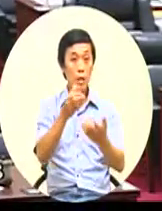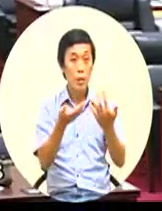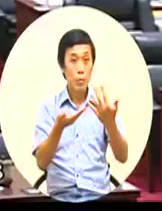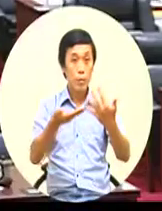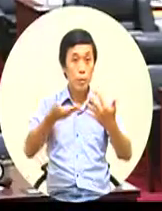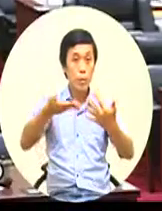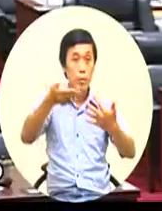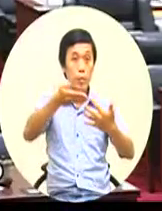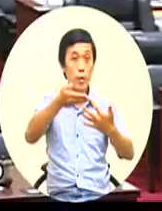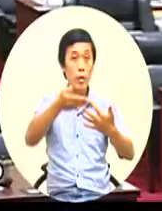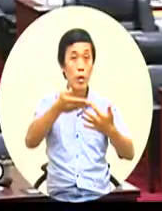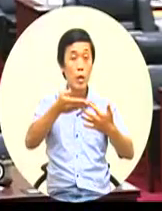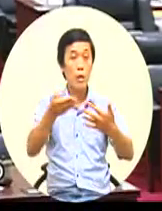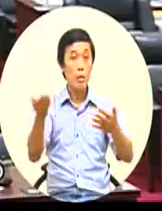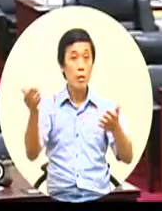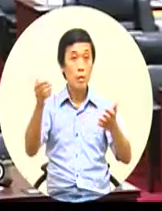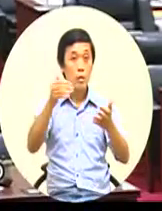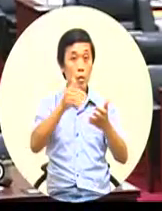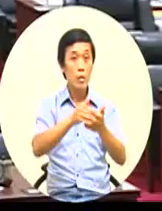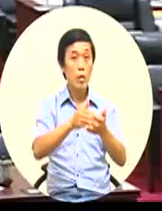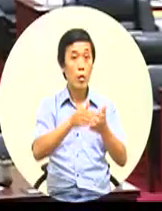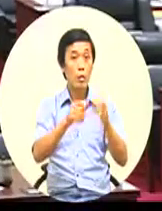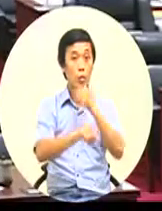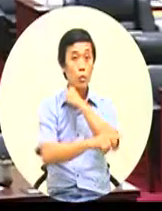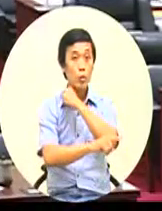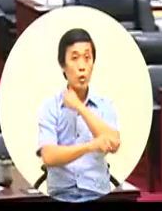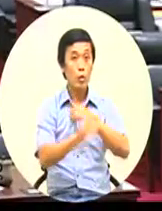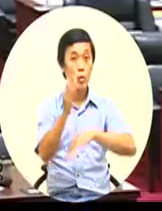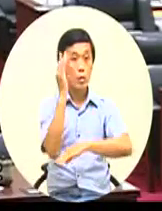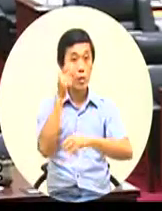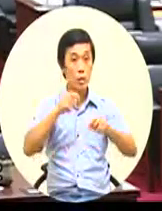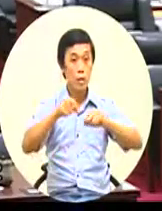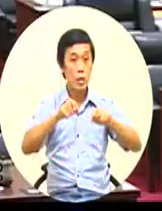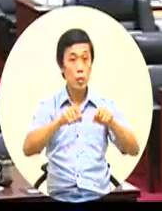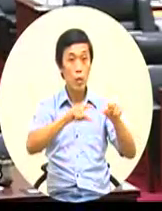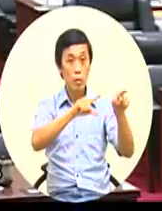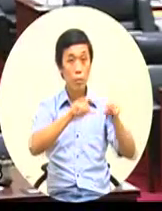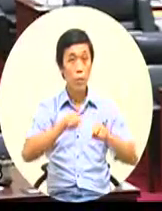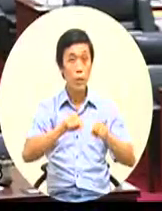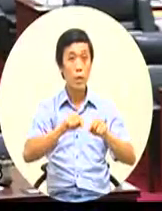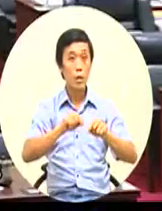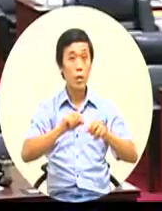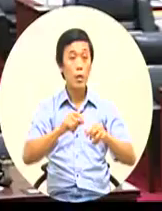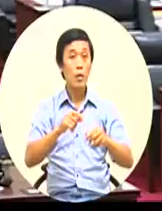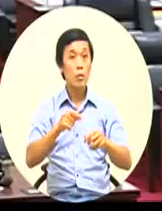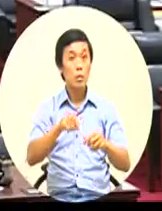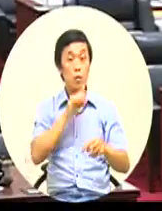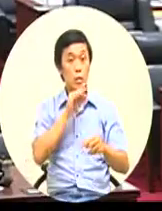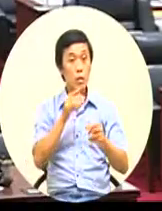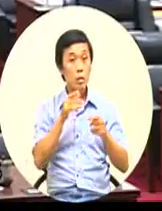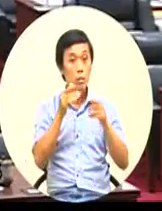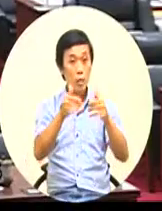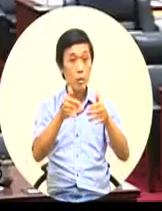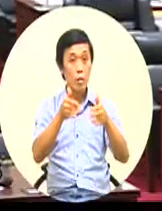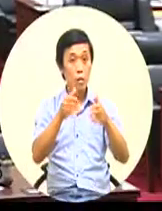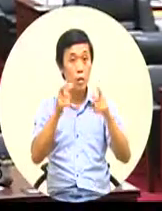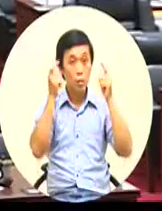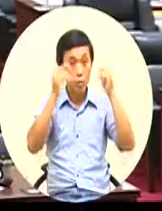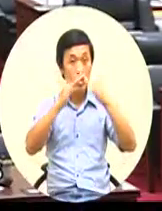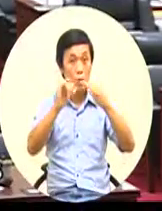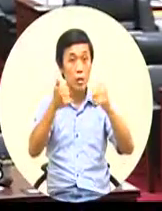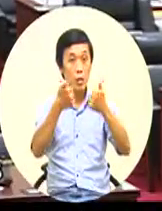上形成一个施政的这样参与式预算，不是在欺骗高雄议会、高雄市民